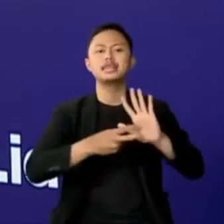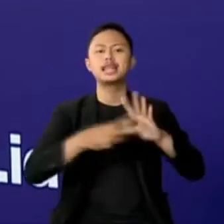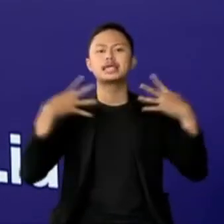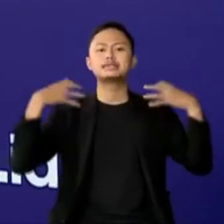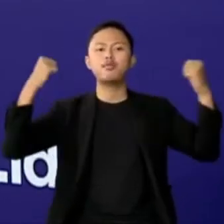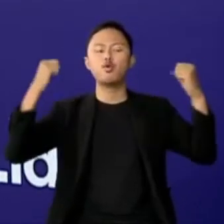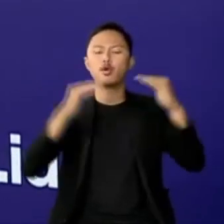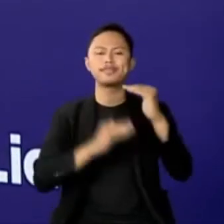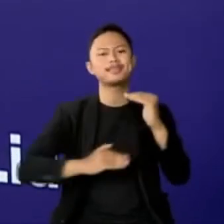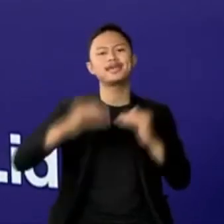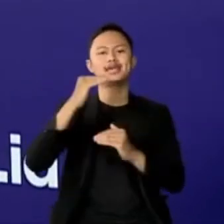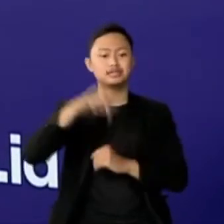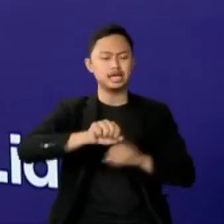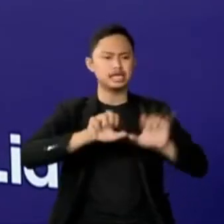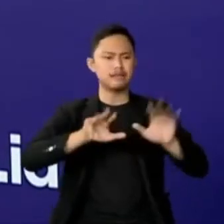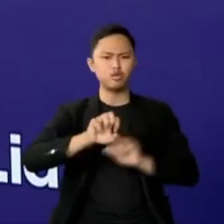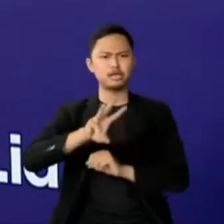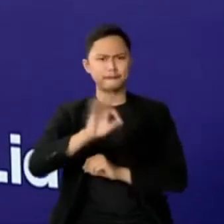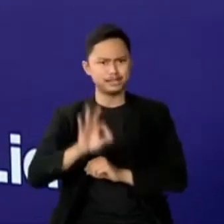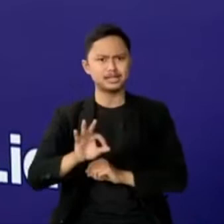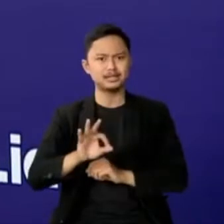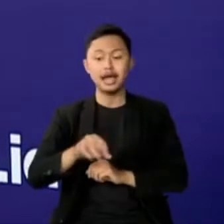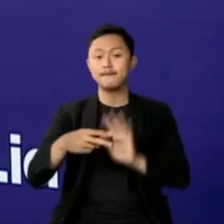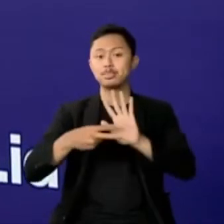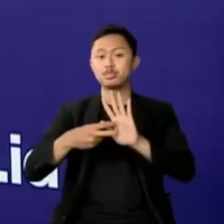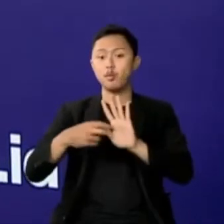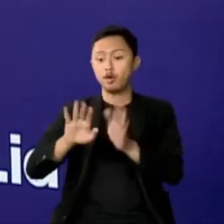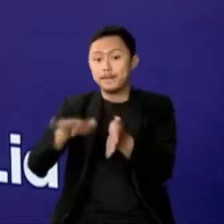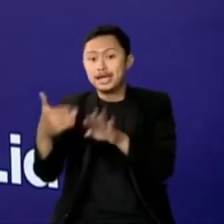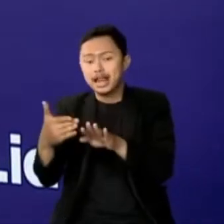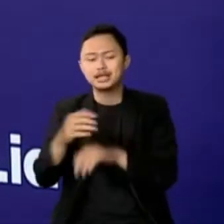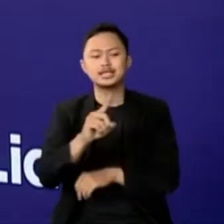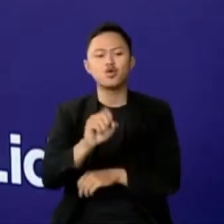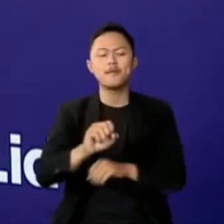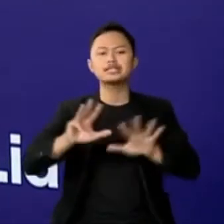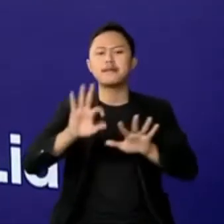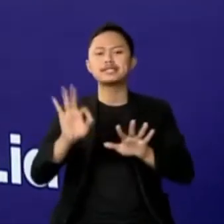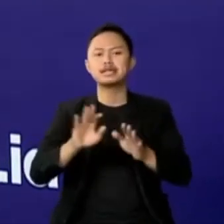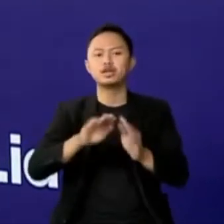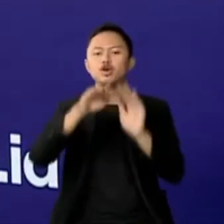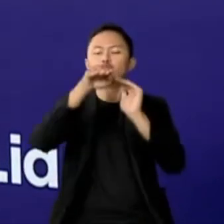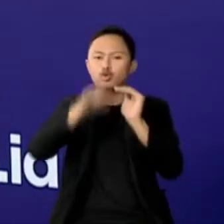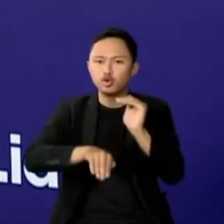udah 90,3 persen oke dan angka kematiannya terus menurun 1,9 itu artinya penanganan kita